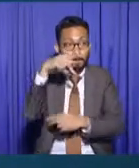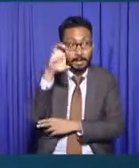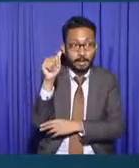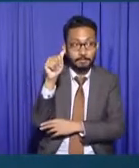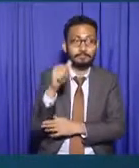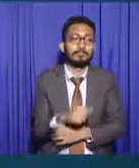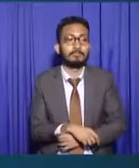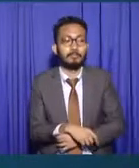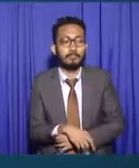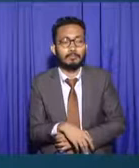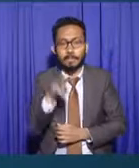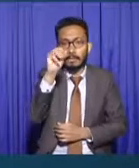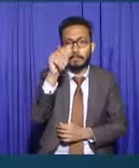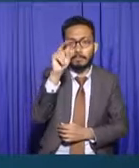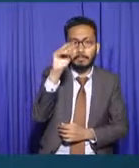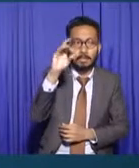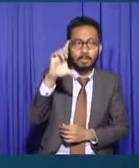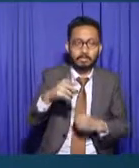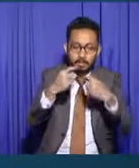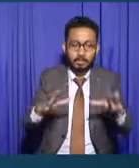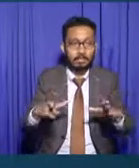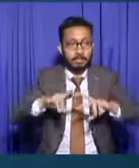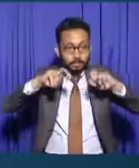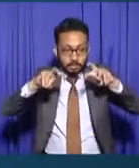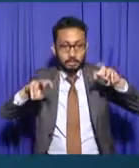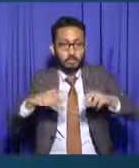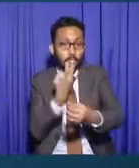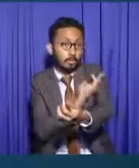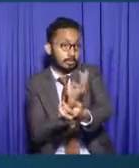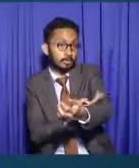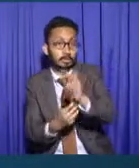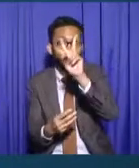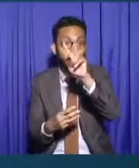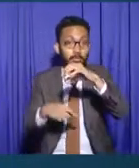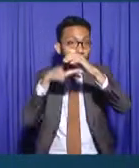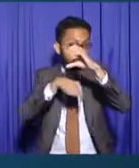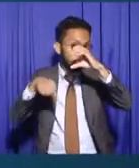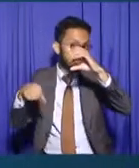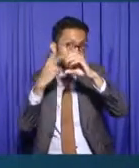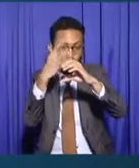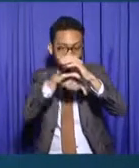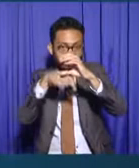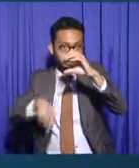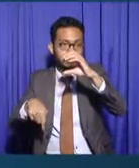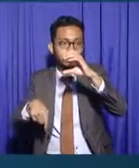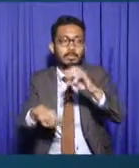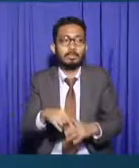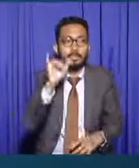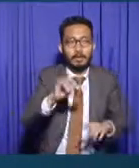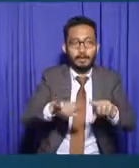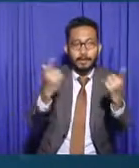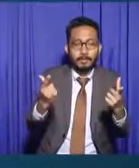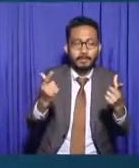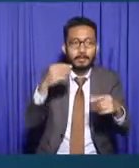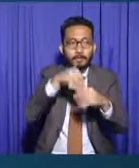mengkaji pewarisan dua ciri yang berlainan dalam tumbuhan yang sama